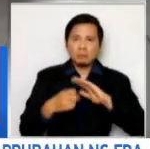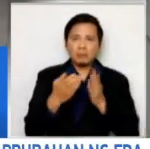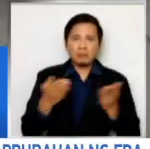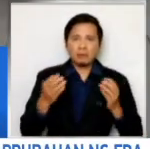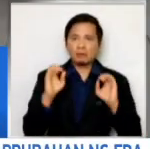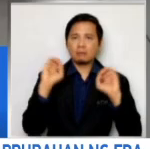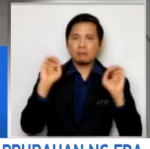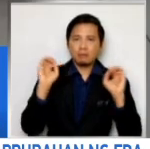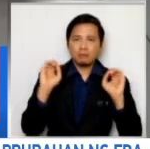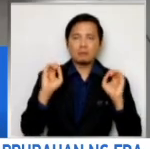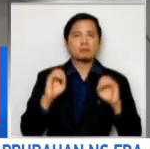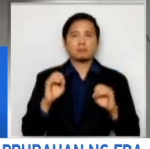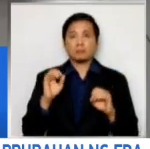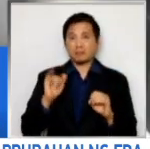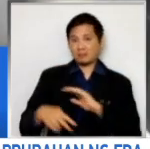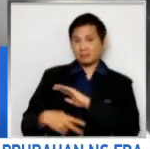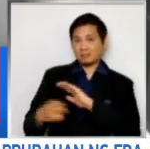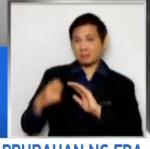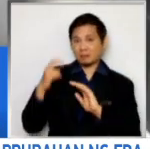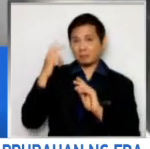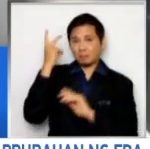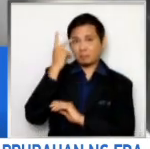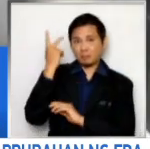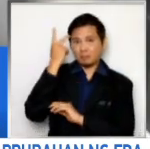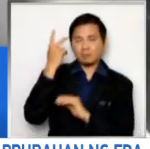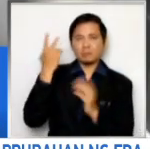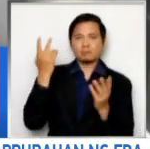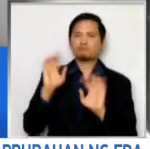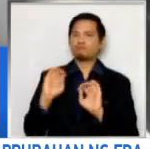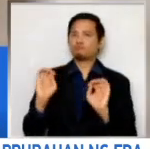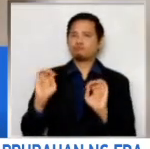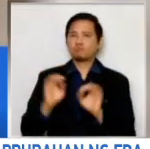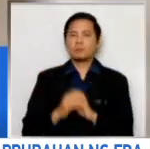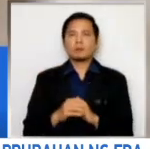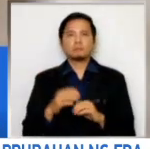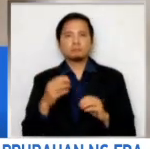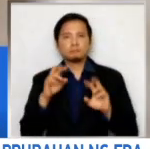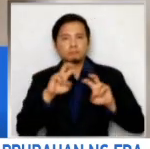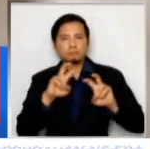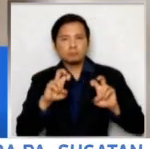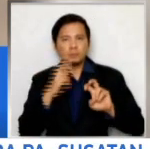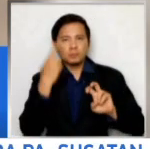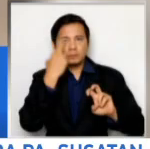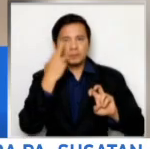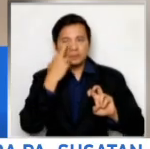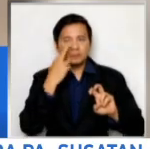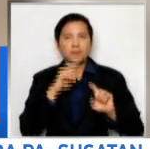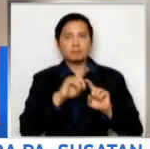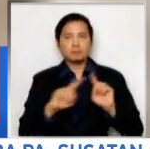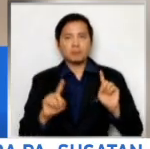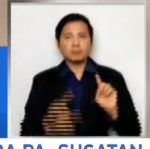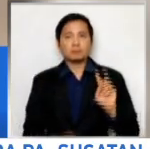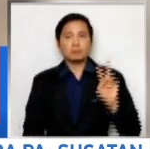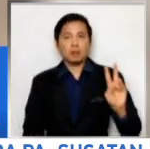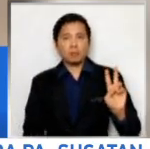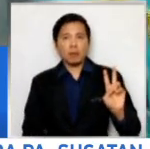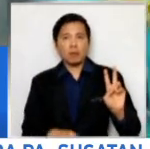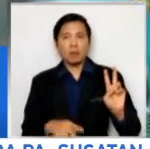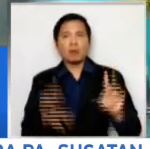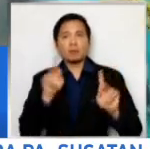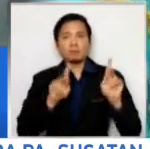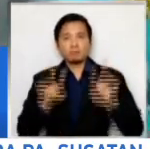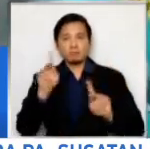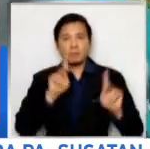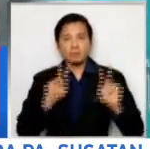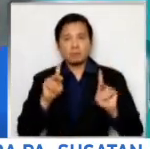Sa halip ay matinding galit ang nakikitang dahilan sa pagpatay sa magkakaanak. Di raw bababa sa 2 ang suspect na maaaring kilala ng mga biktima.